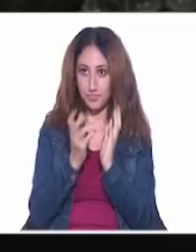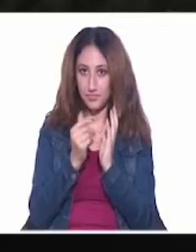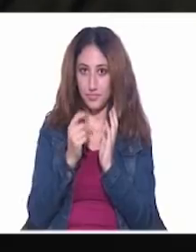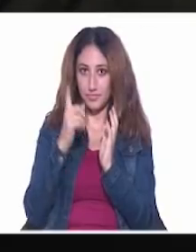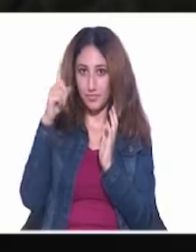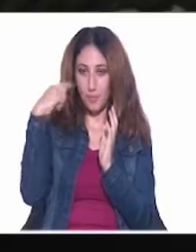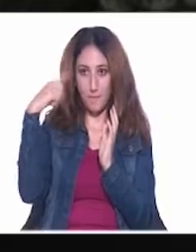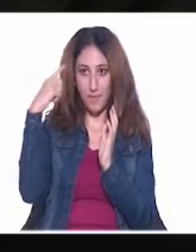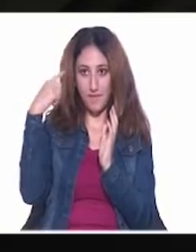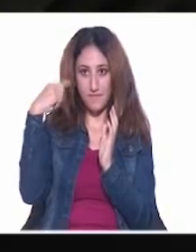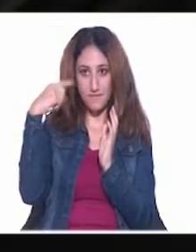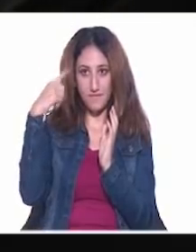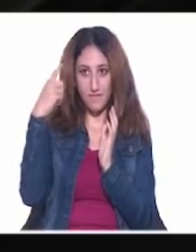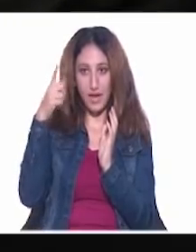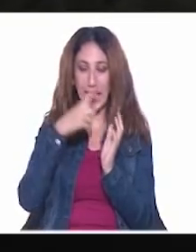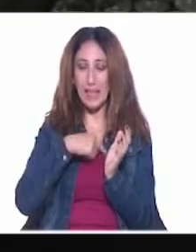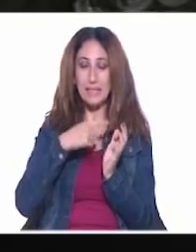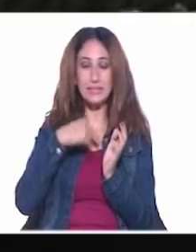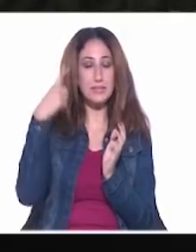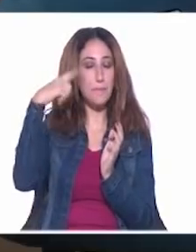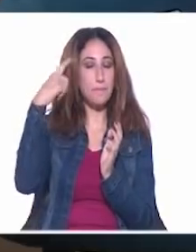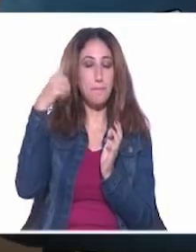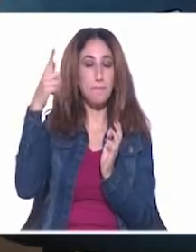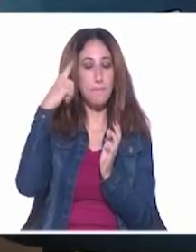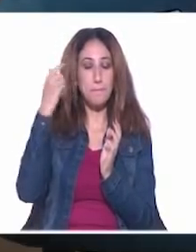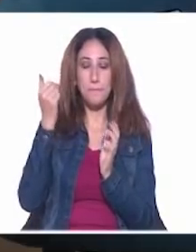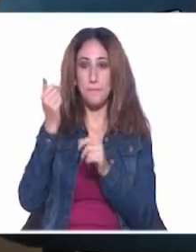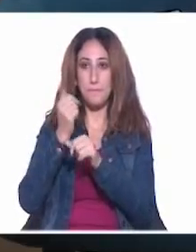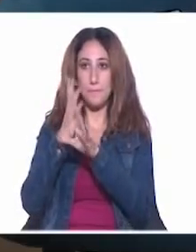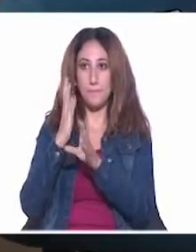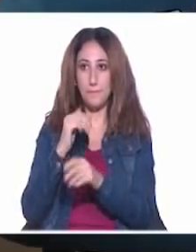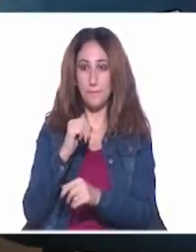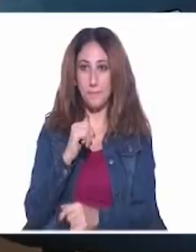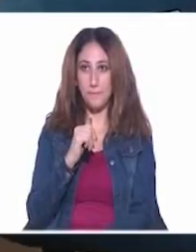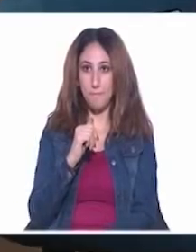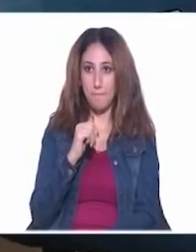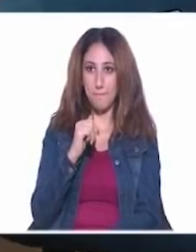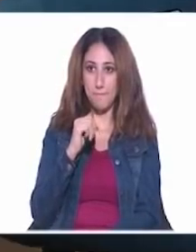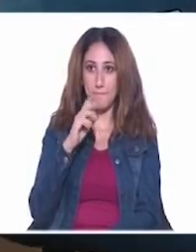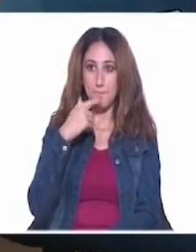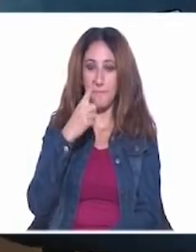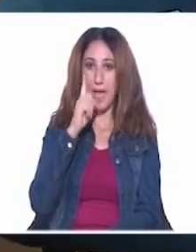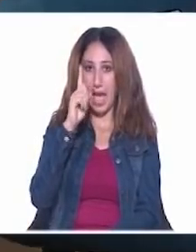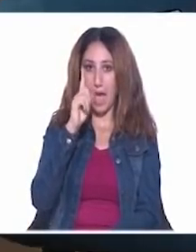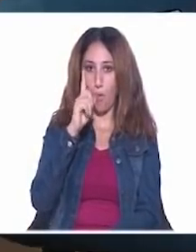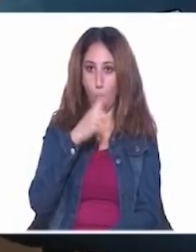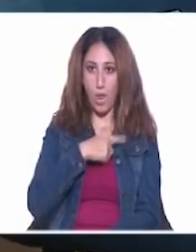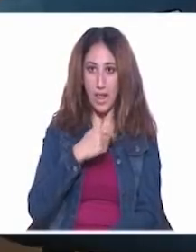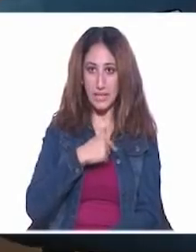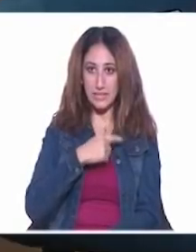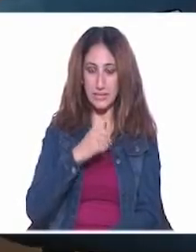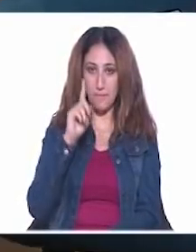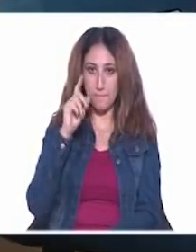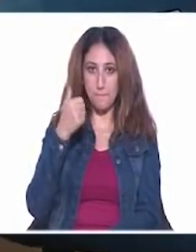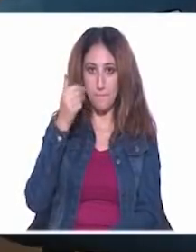تفكري في اي اسم بني ادم حضرتك عايزاه، اي اسم يعجبك. اشرف عبد الغفور. اول اسم في الاسم بتاعه بس.